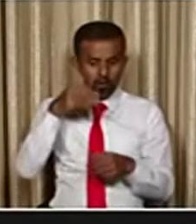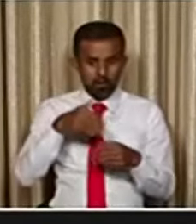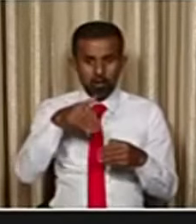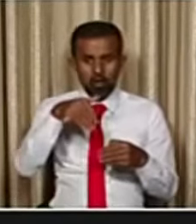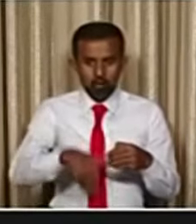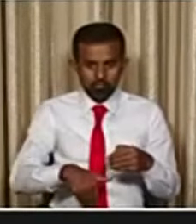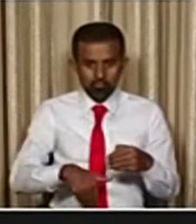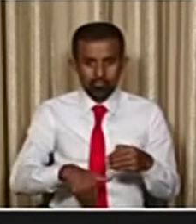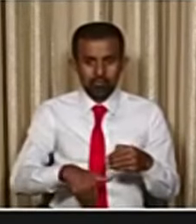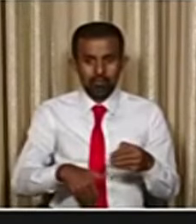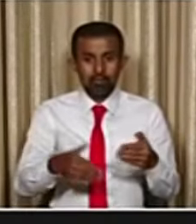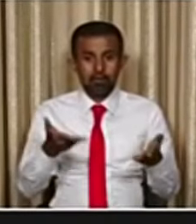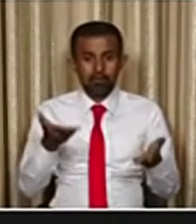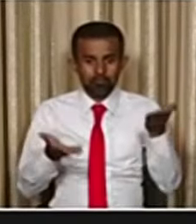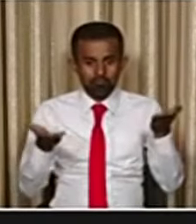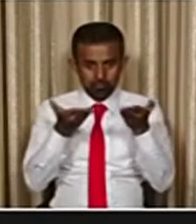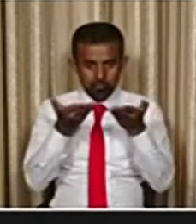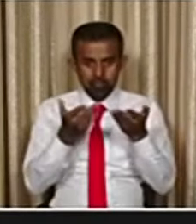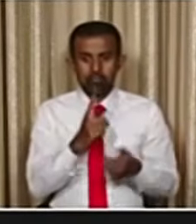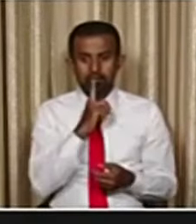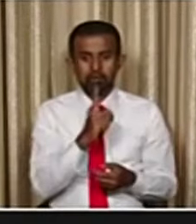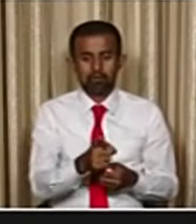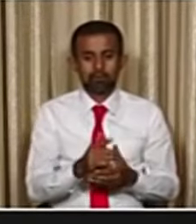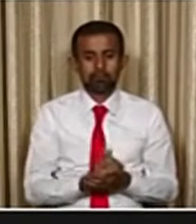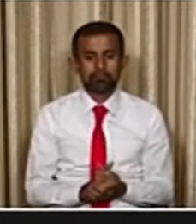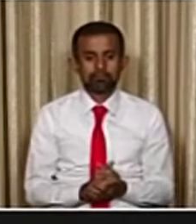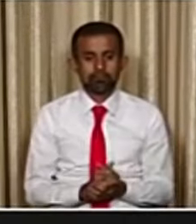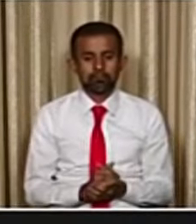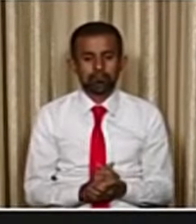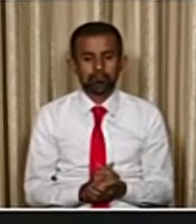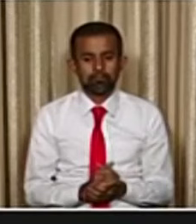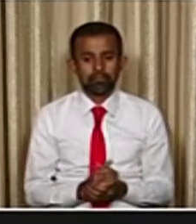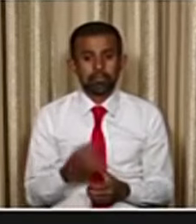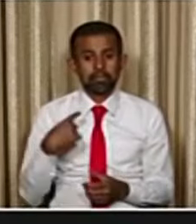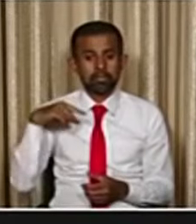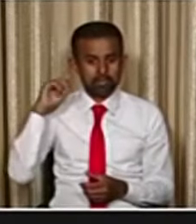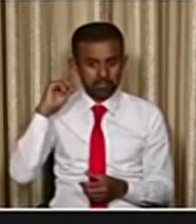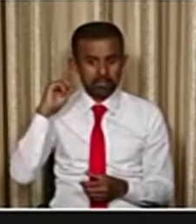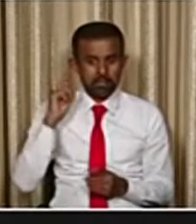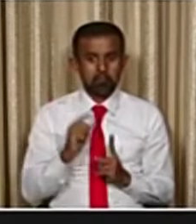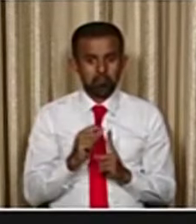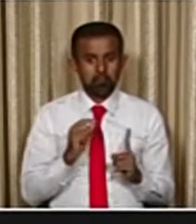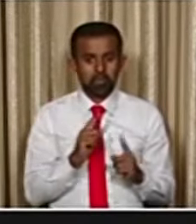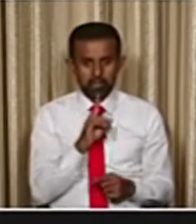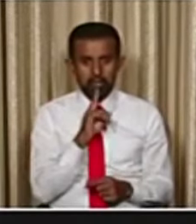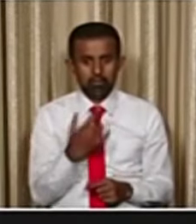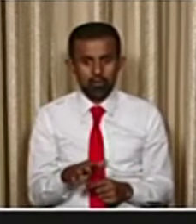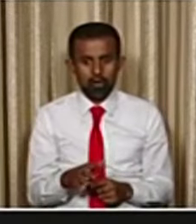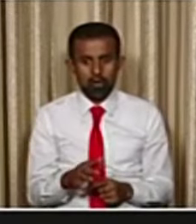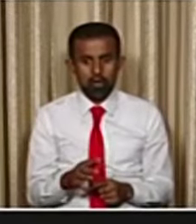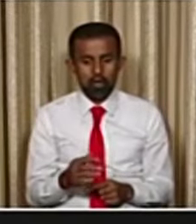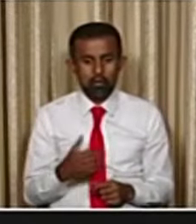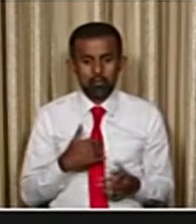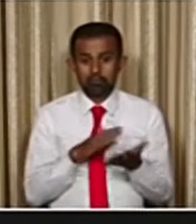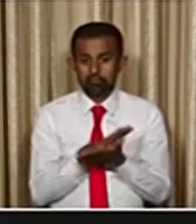දින තත්ත්වය ගැන තමයි මම විශේෂයෙන් ප්‍රකාශ කළේ. කරු නියෝජක කතාවතුමනි මම ඊයේ මේක පාර්ලිමේන්තුවේ කතා කරා. විශේෂයෙන්ම